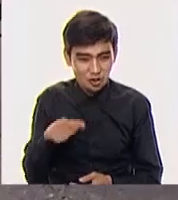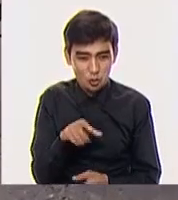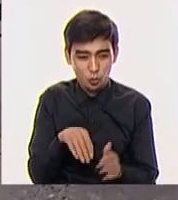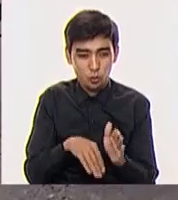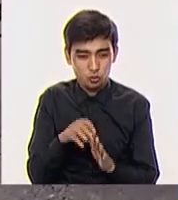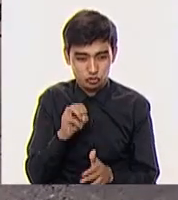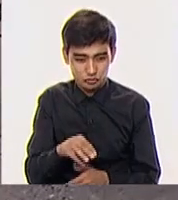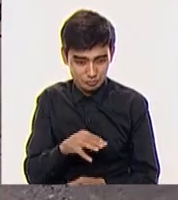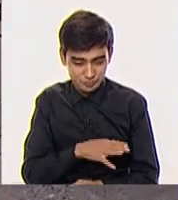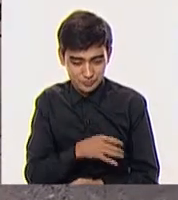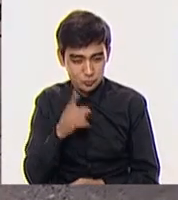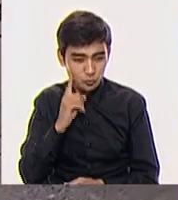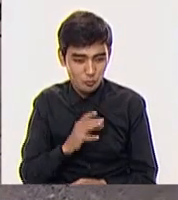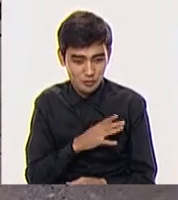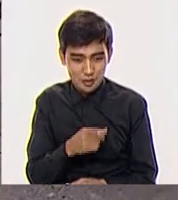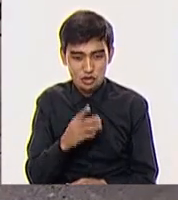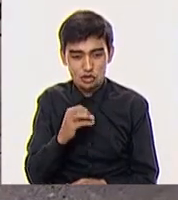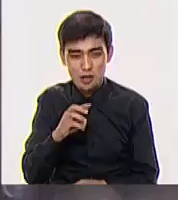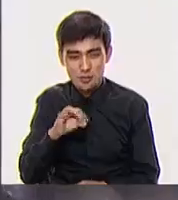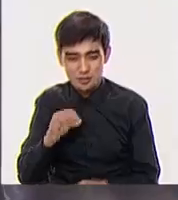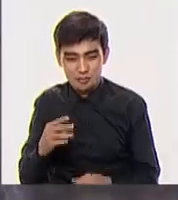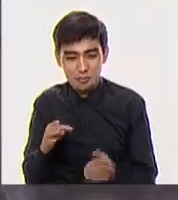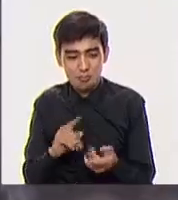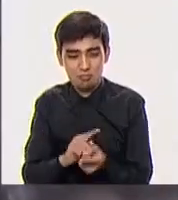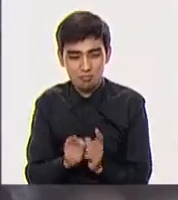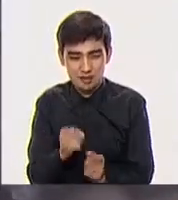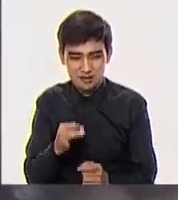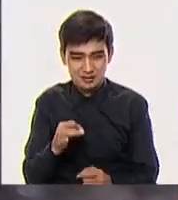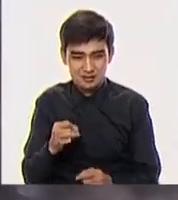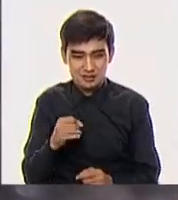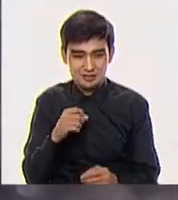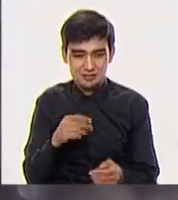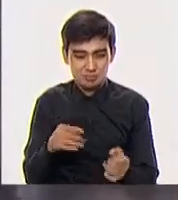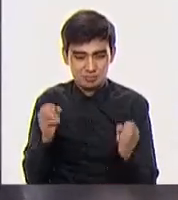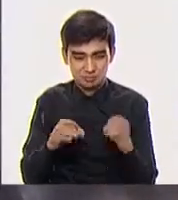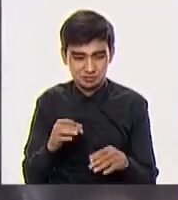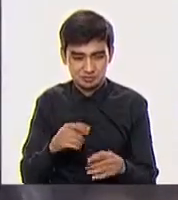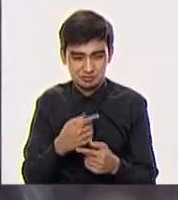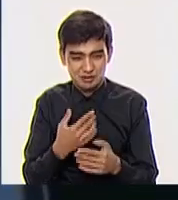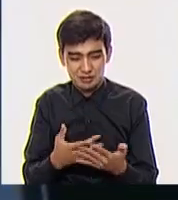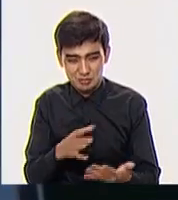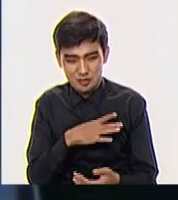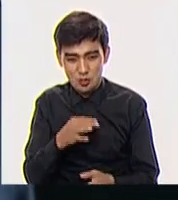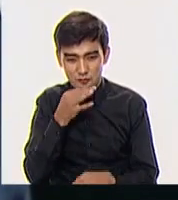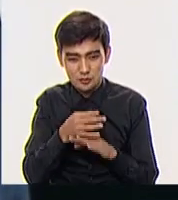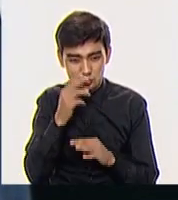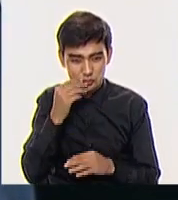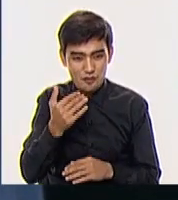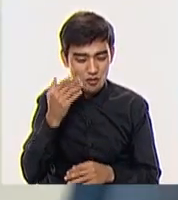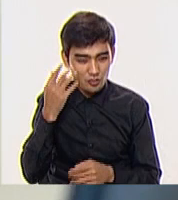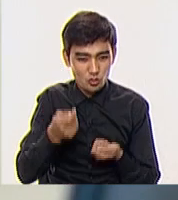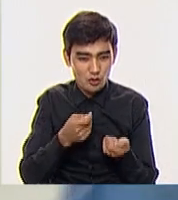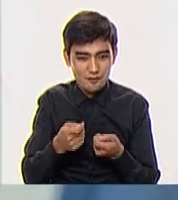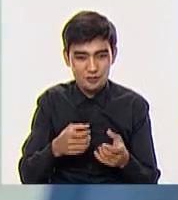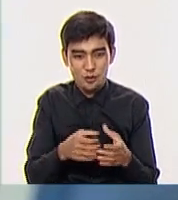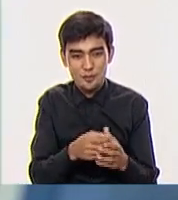и комфортнее. Якобы вместо щебня в этот раз подрядчик использовал отходы железной руды. Люди призвали к ответу мужчину, который, по их мнению, руководит